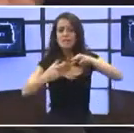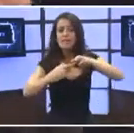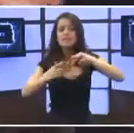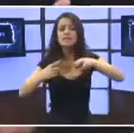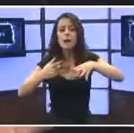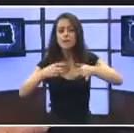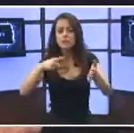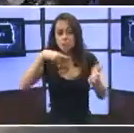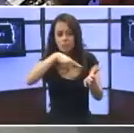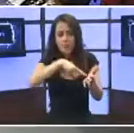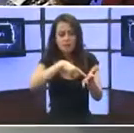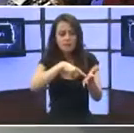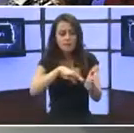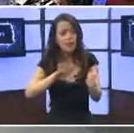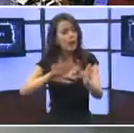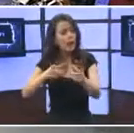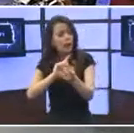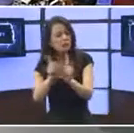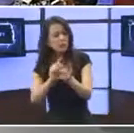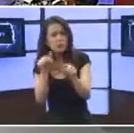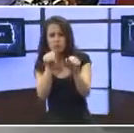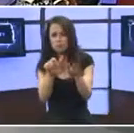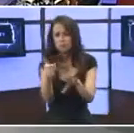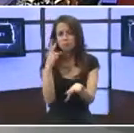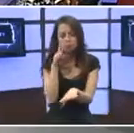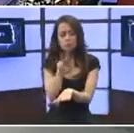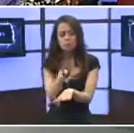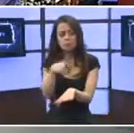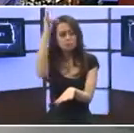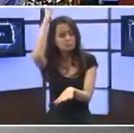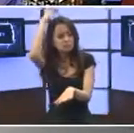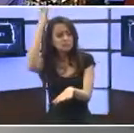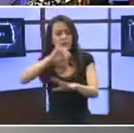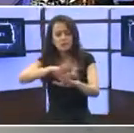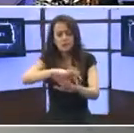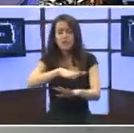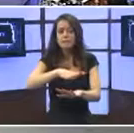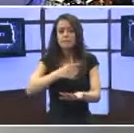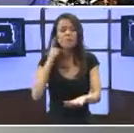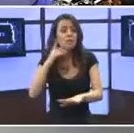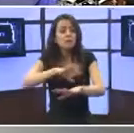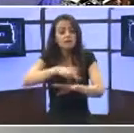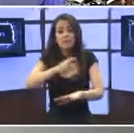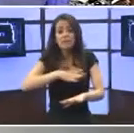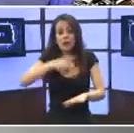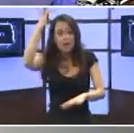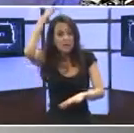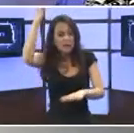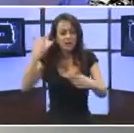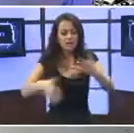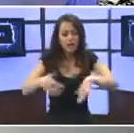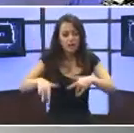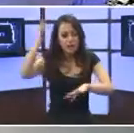Orası evet, ayrıca hizmet görüyor. Her türlü. Ayrı yani bir bugün, yer orası. Bakın Bağcılar Devlet Hastaneleri de var artık. Bağcılar'da engelliler hiç Bağcılar dışına